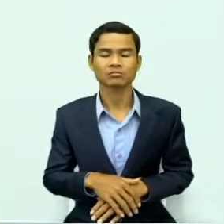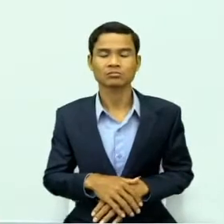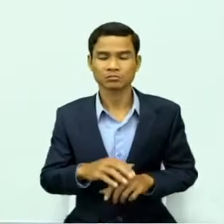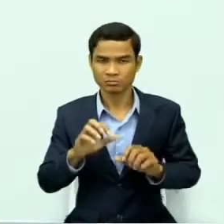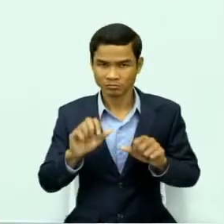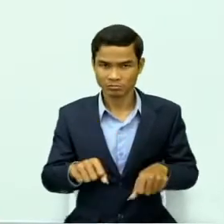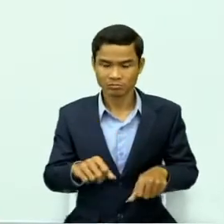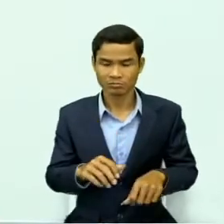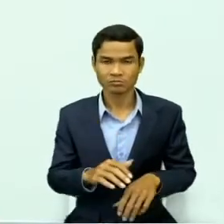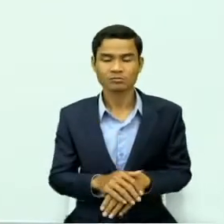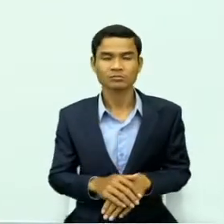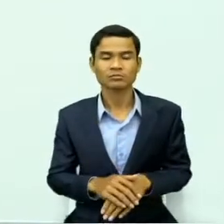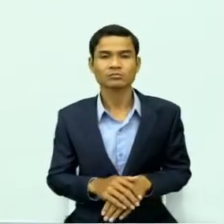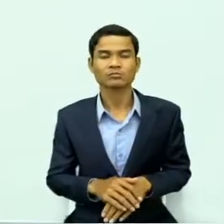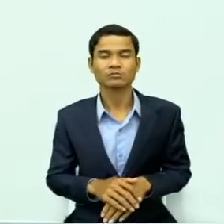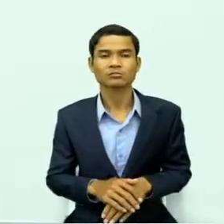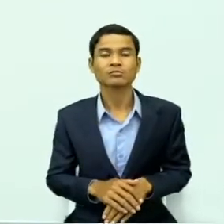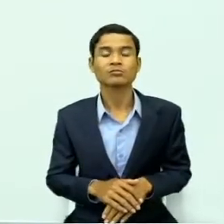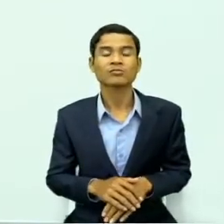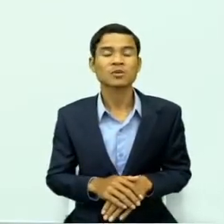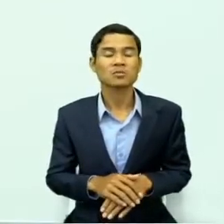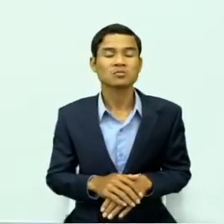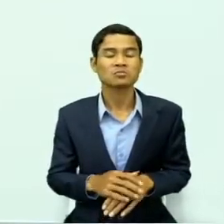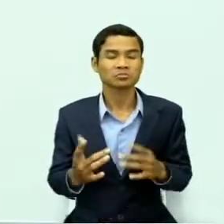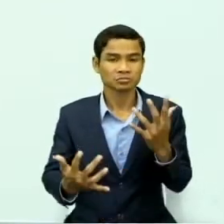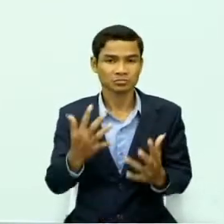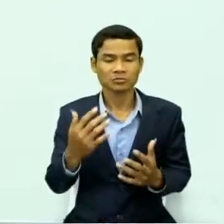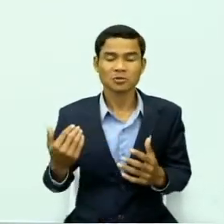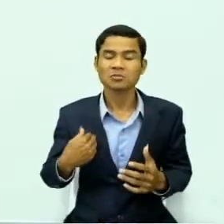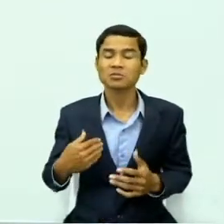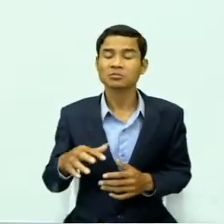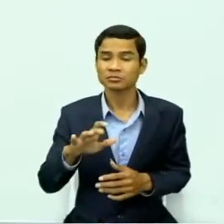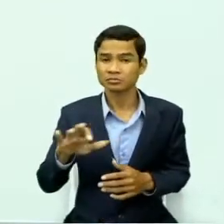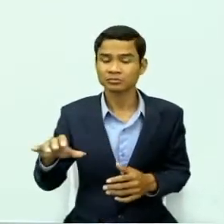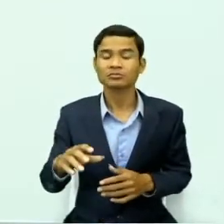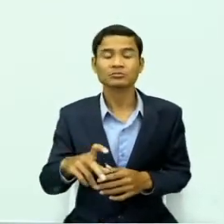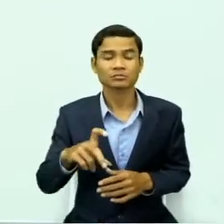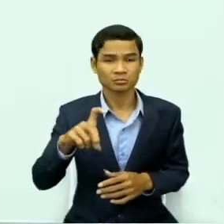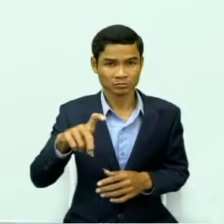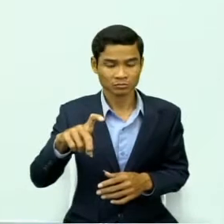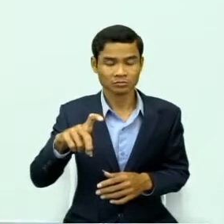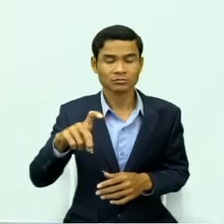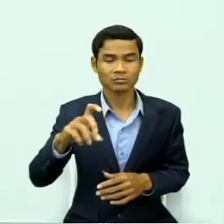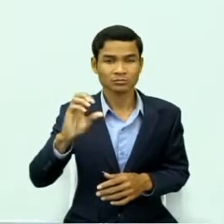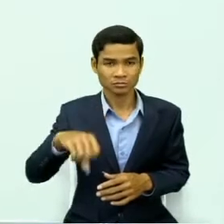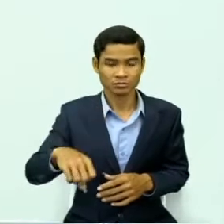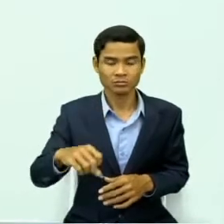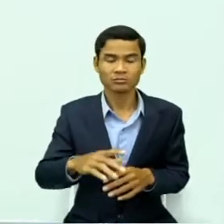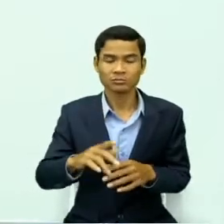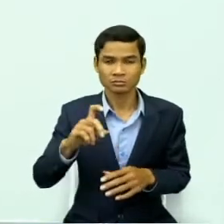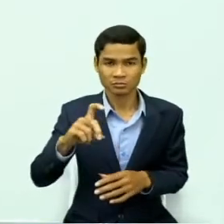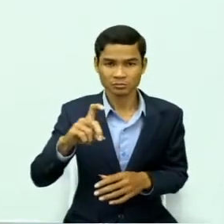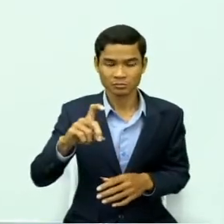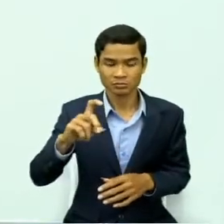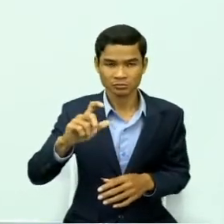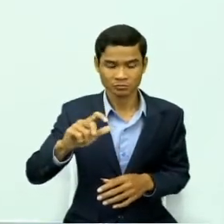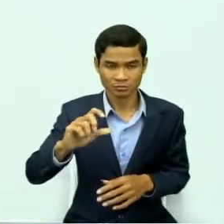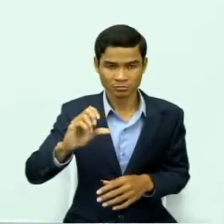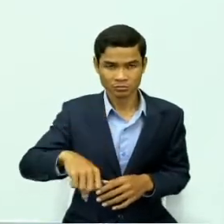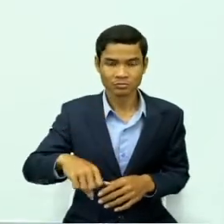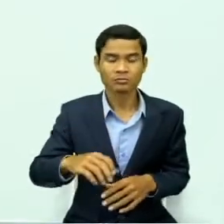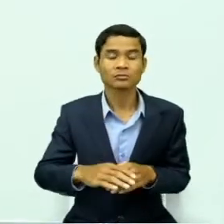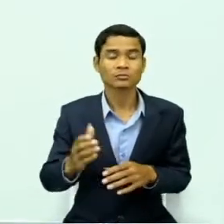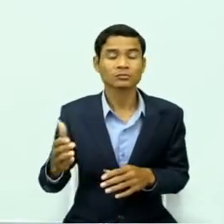Chà ở cốn bịa phleng miến sơ đám phlờ. Mà đoàn tiệt ná.